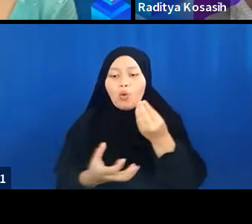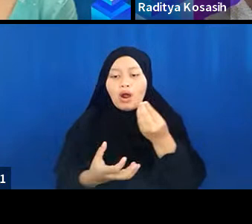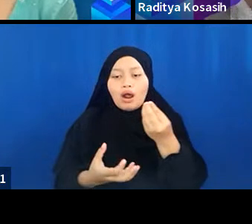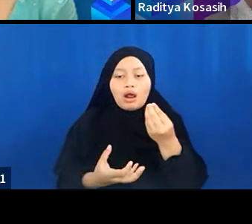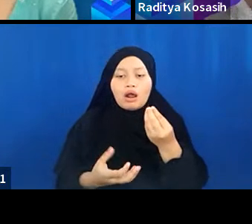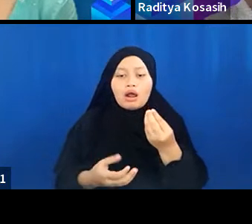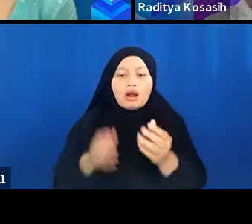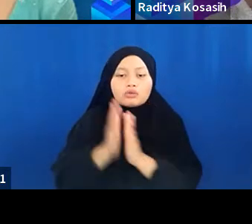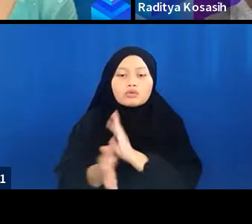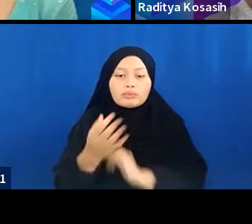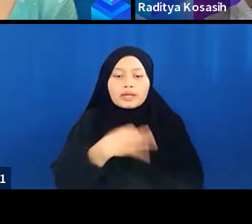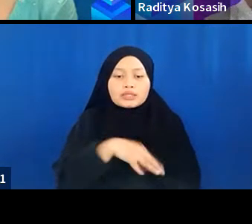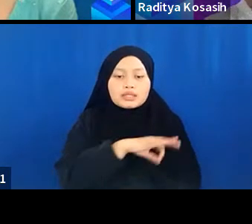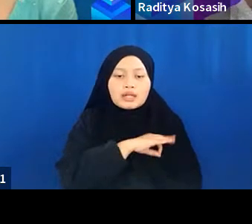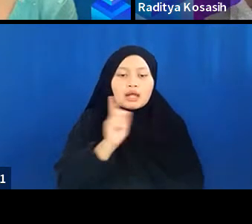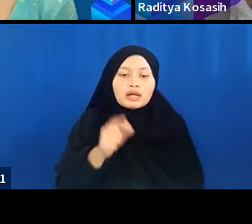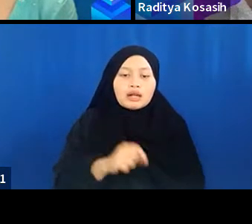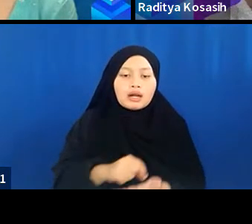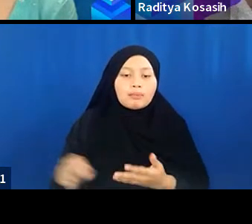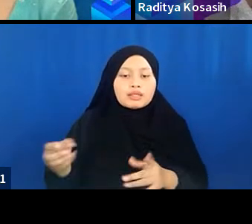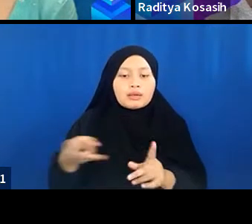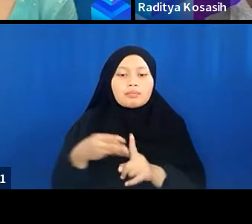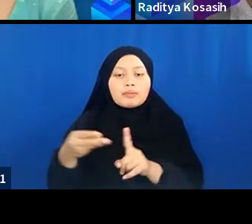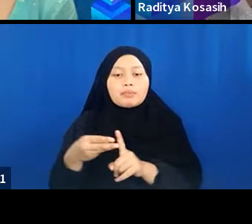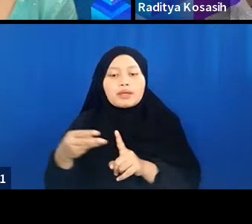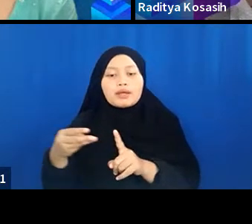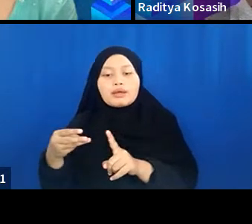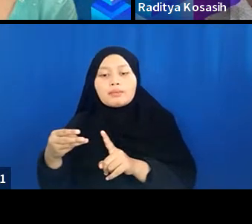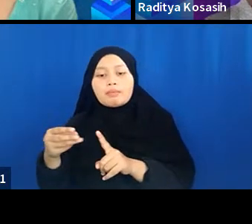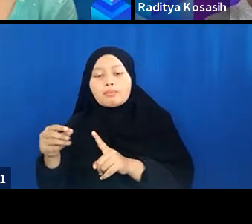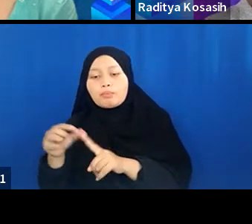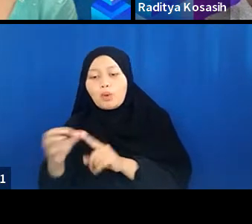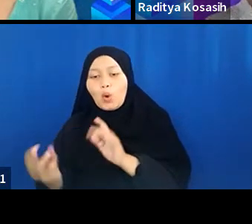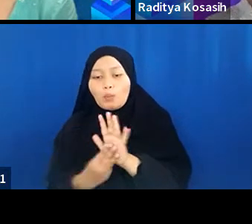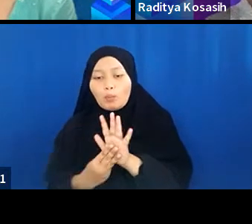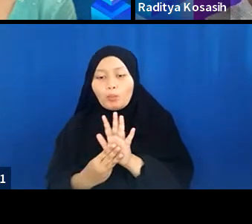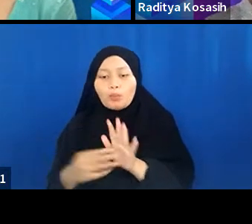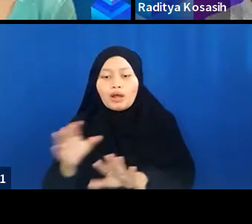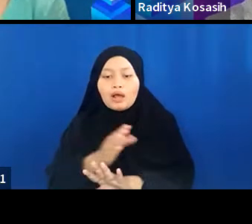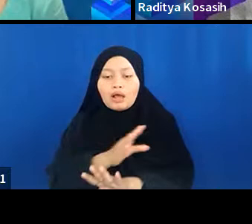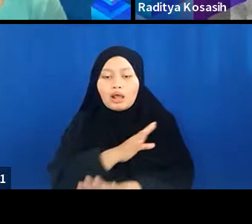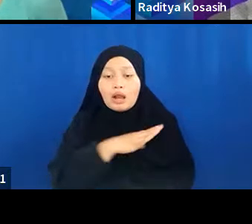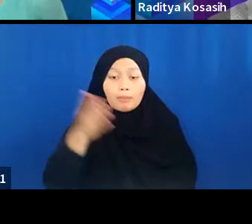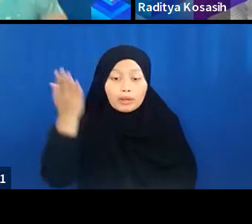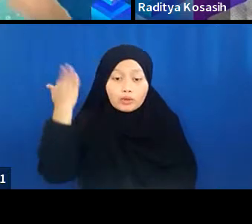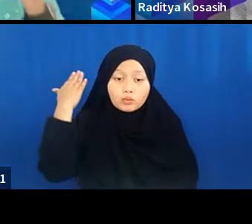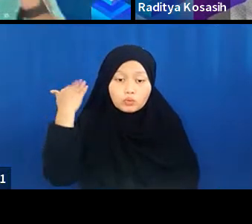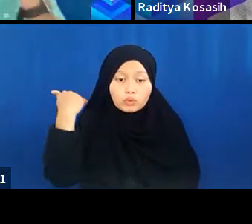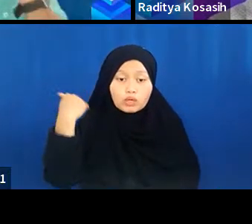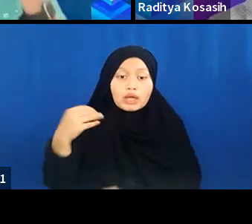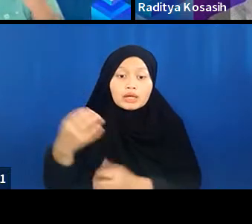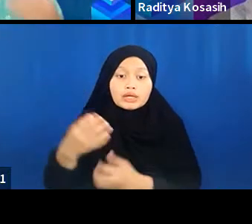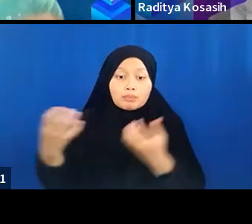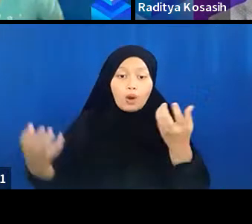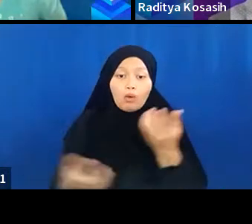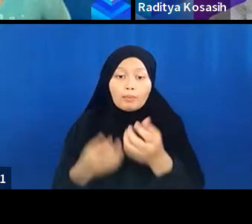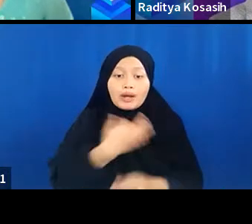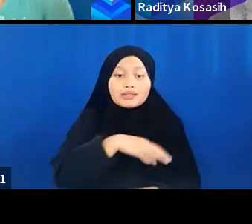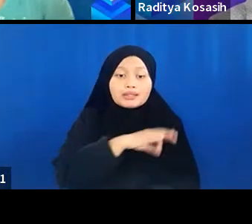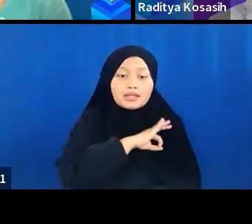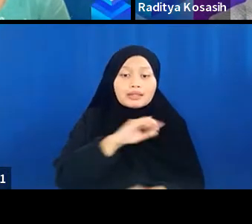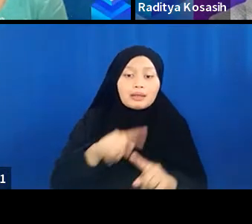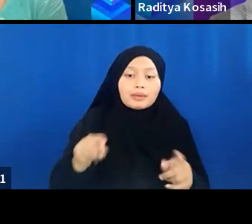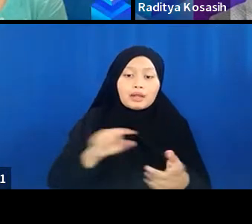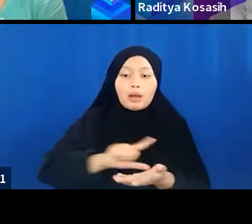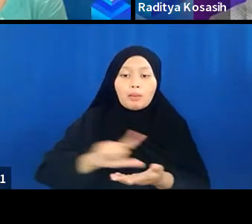namanya BP POM yang lama itu ibarat side tapi repotnya melalui Kementerian itu